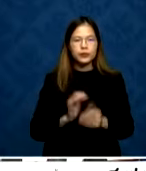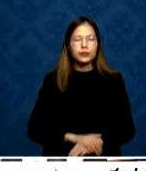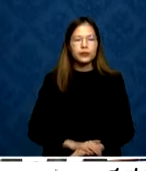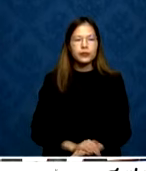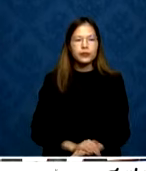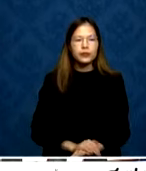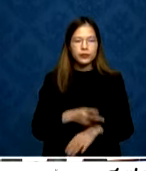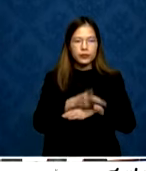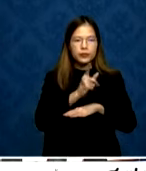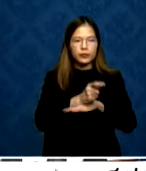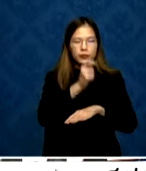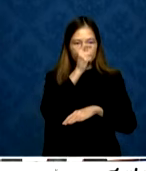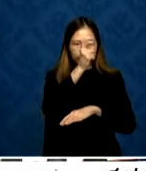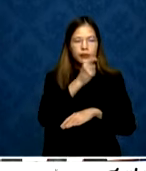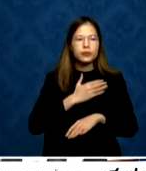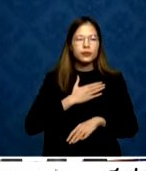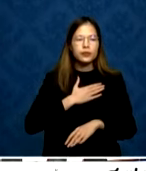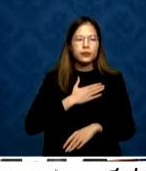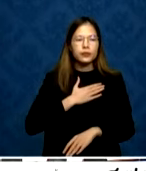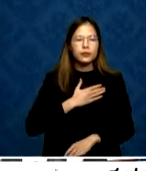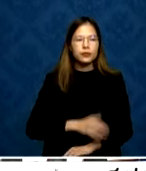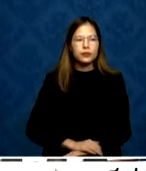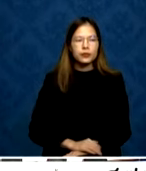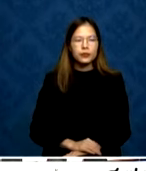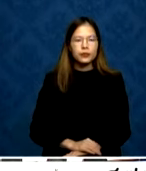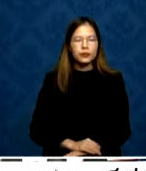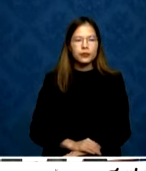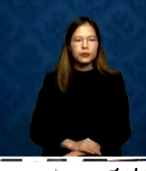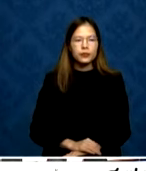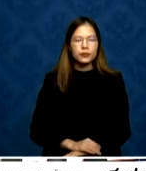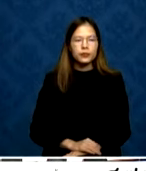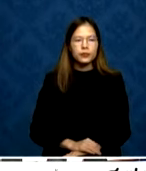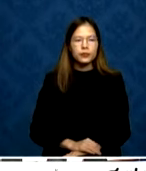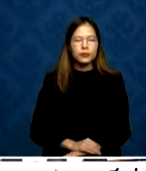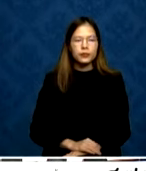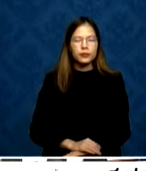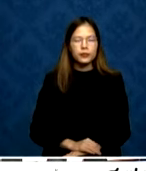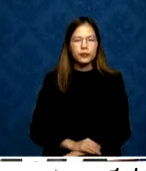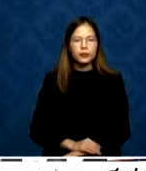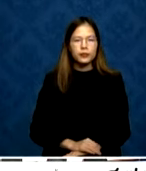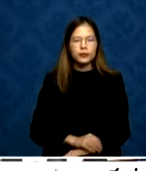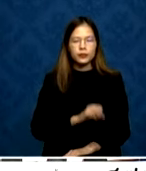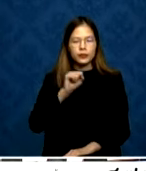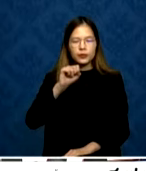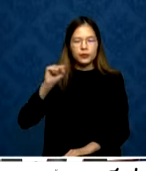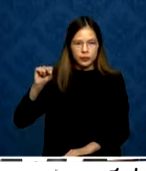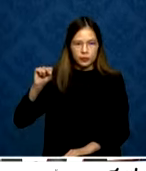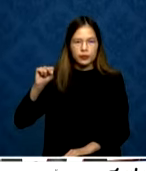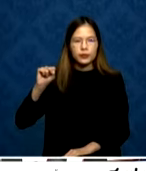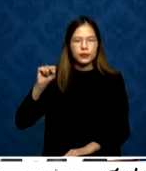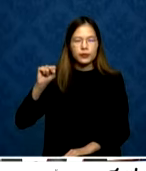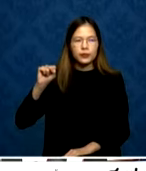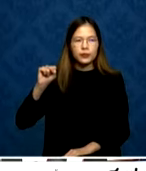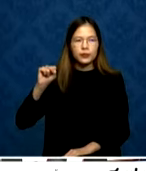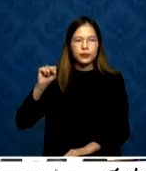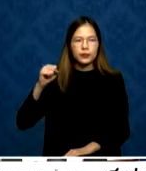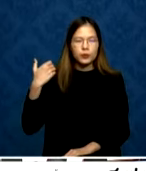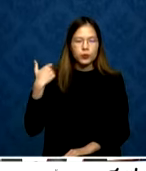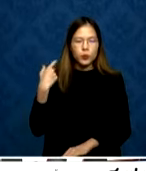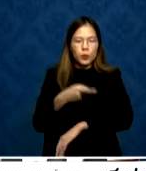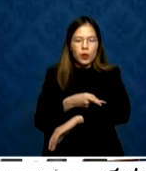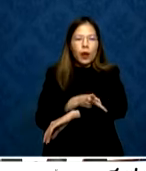กราบเรียนท่านประธานสภาที่เคารพครับผมสฤทธิ์พงษ์เกี่ยวข้องสมาชิกสภาผู้แทนราษฎรจังหวัดกระบี่